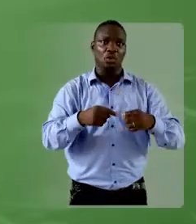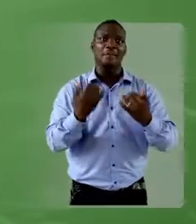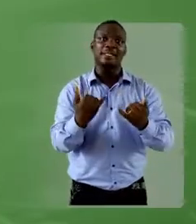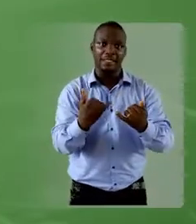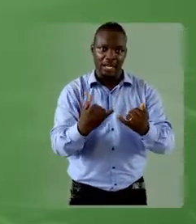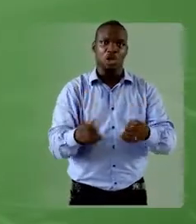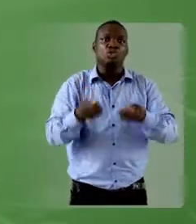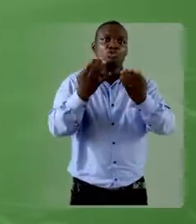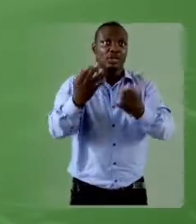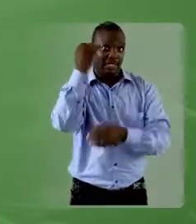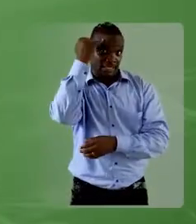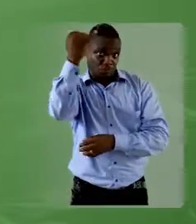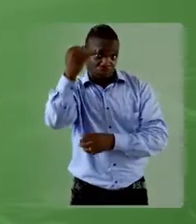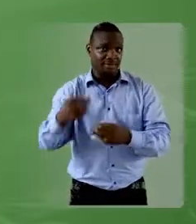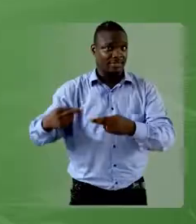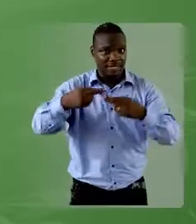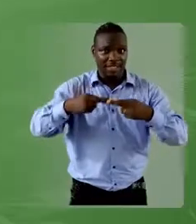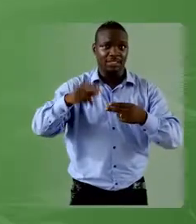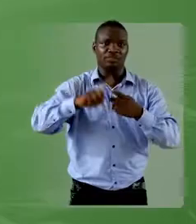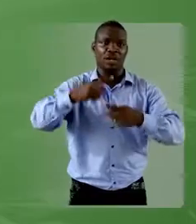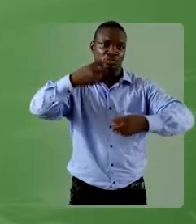hypothèses relatives à ce problème.